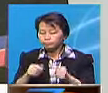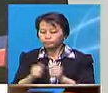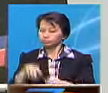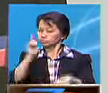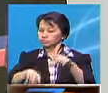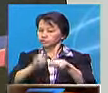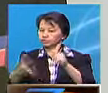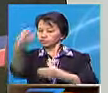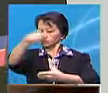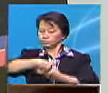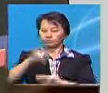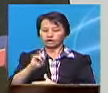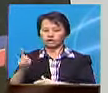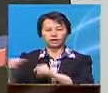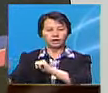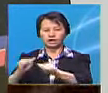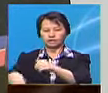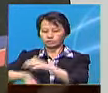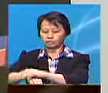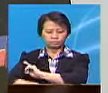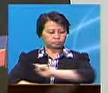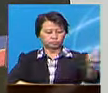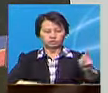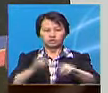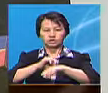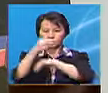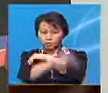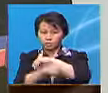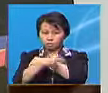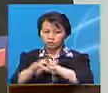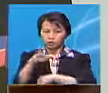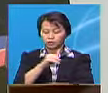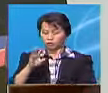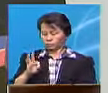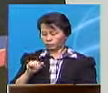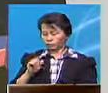dibenar melibatkan diri dalam mana-mana aktiviti bola sepak di peringkat negeri dan FAM.